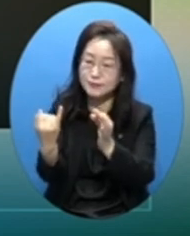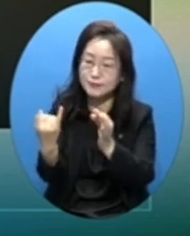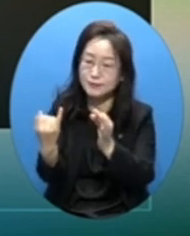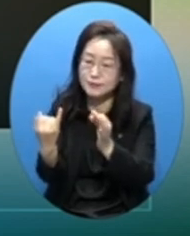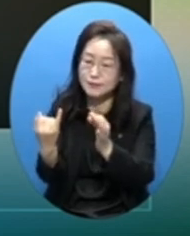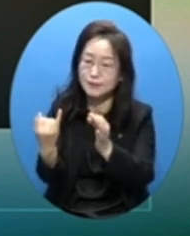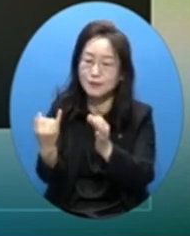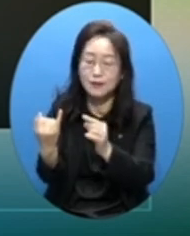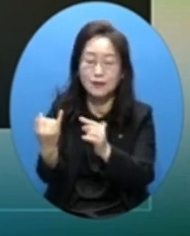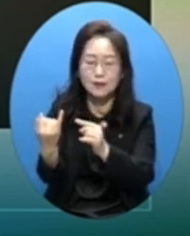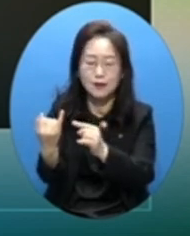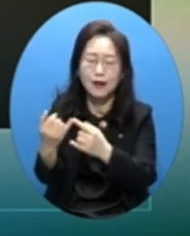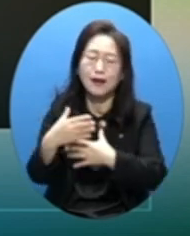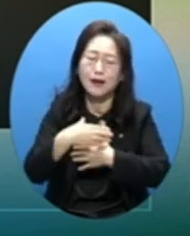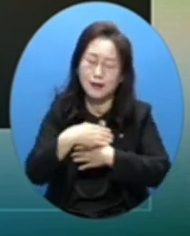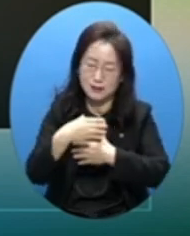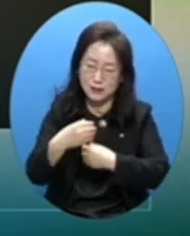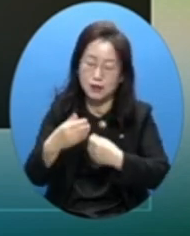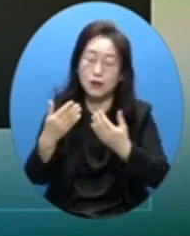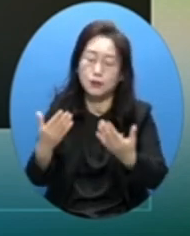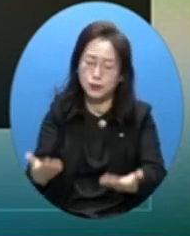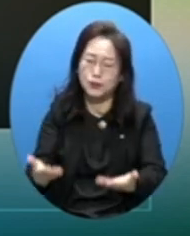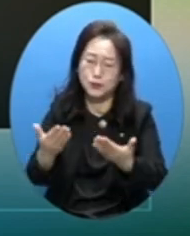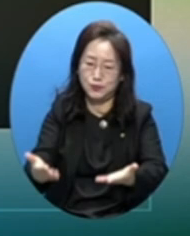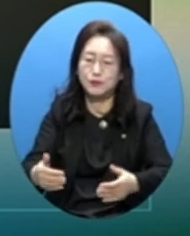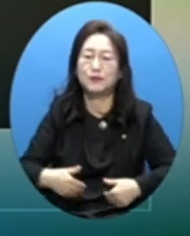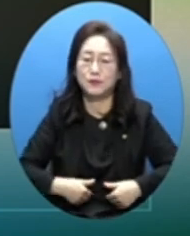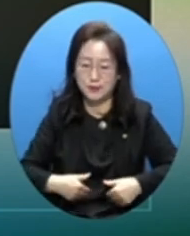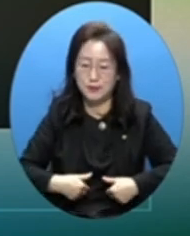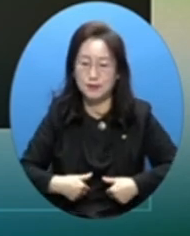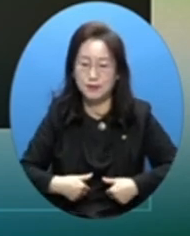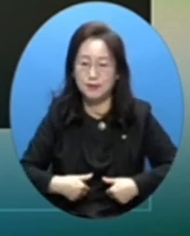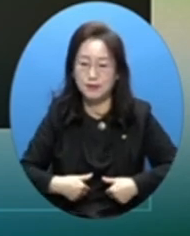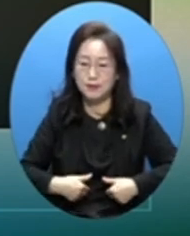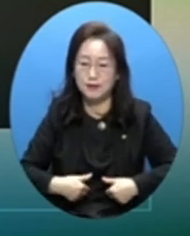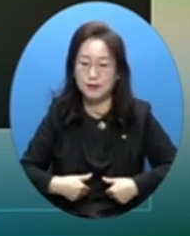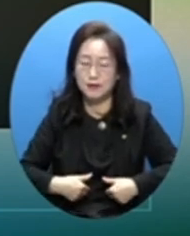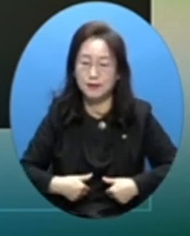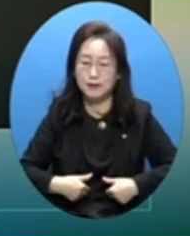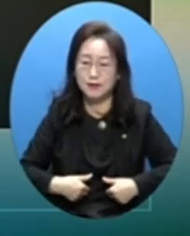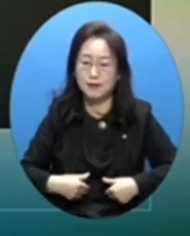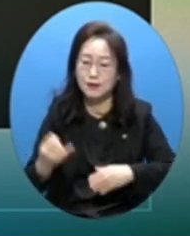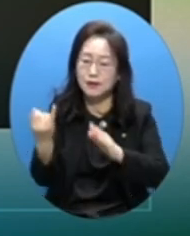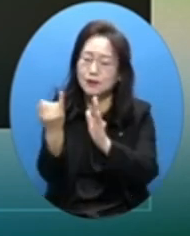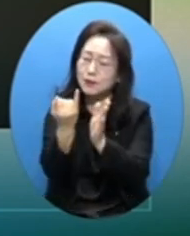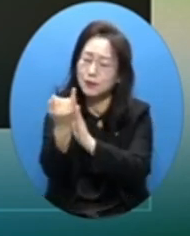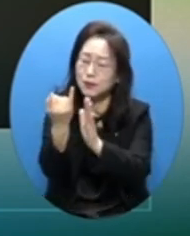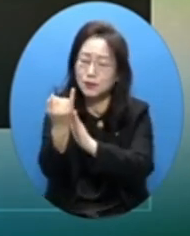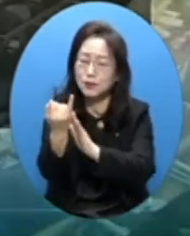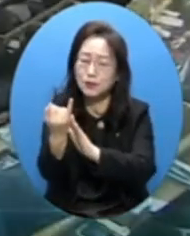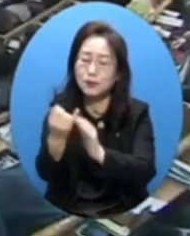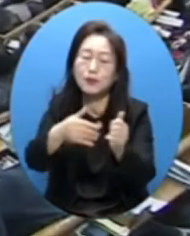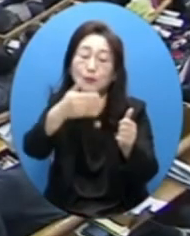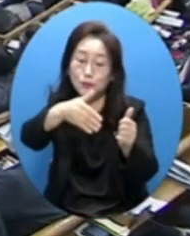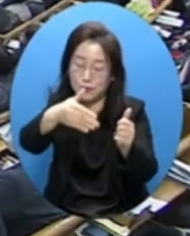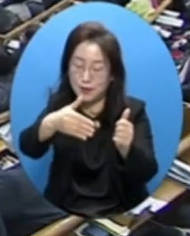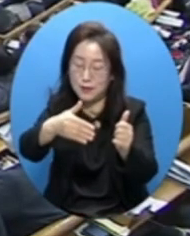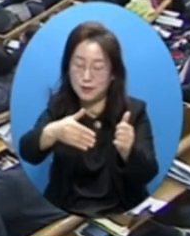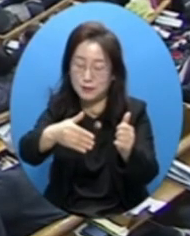이제 좀 안정과 휴식이 필요하니까 좀 잘 부인을 돌보십시오 권면하고